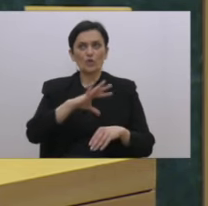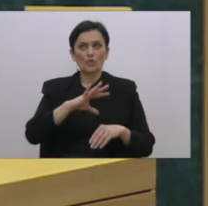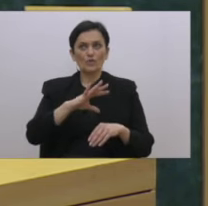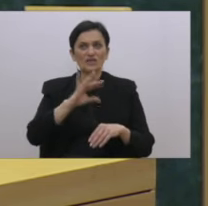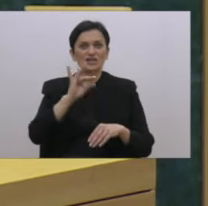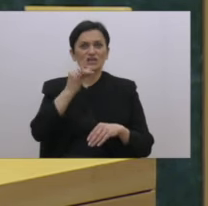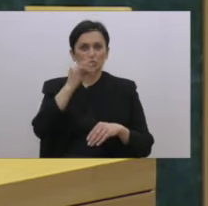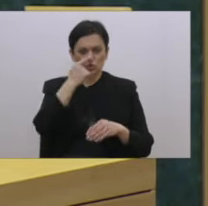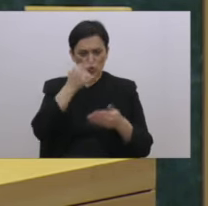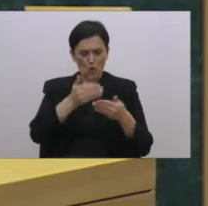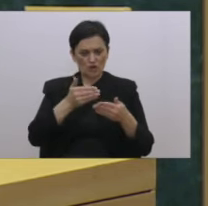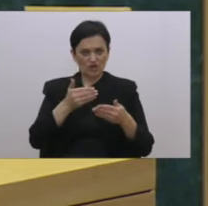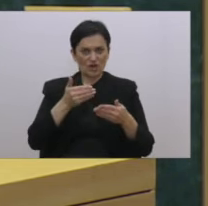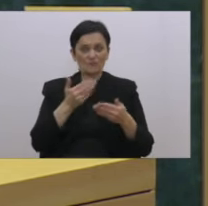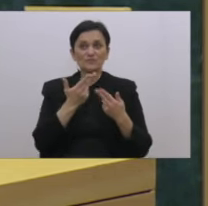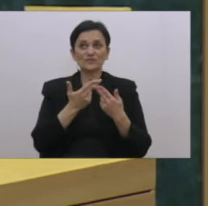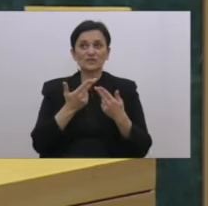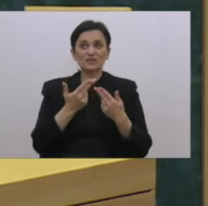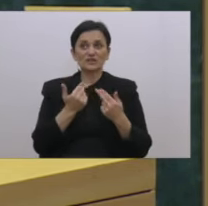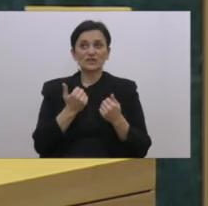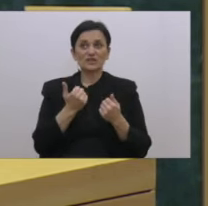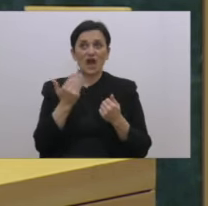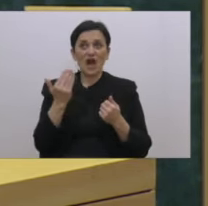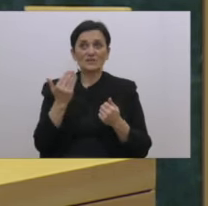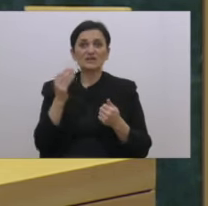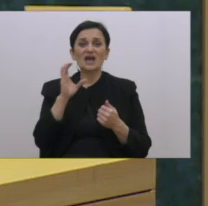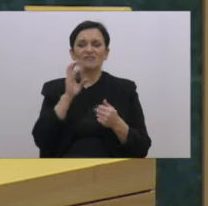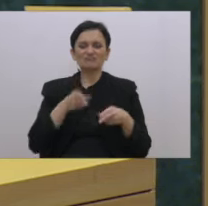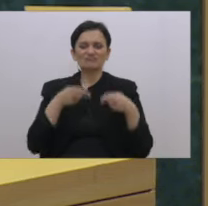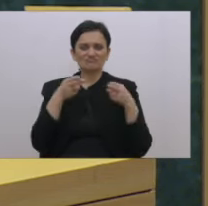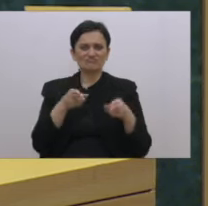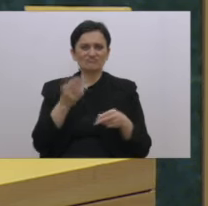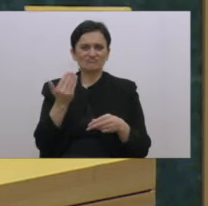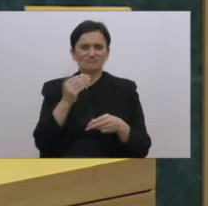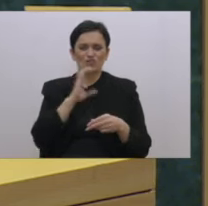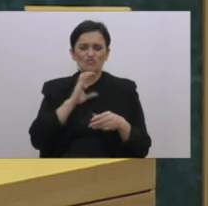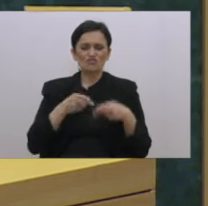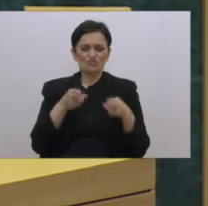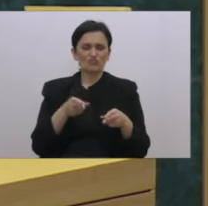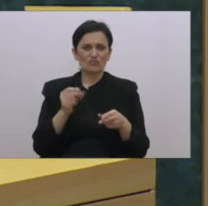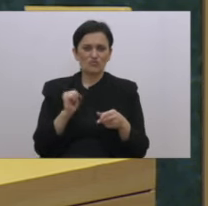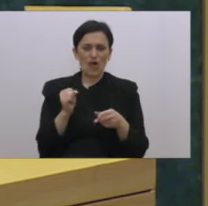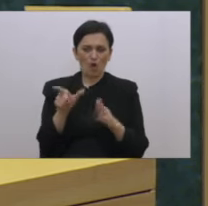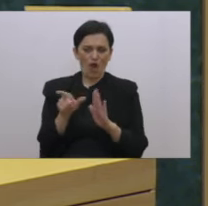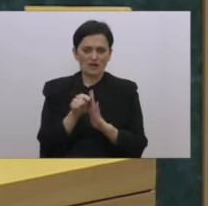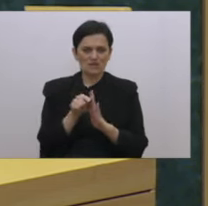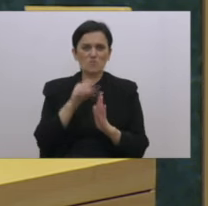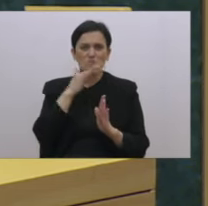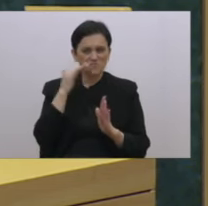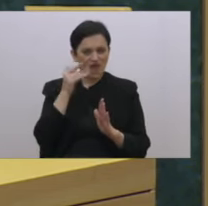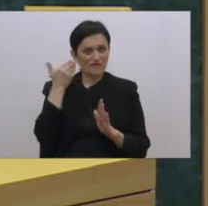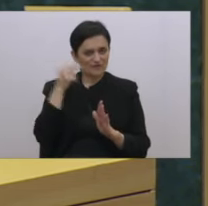უახლეს ისტორიაში, თავის ავაზაკა მეგობრებთან ერთად, რა თქმა უნდა, და ასეთი ბევრი იყო